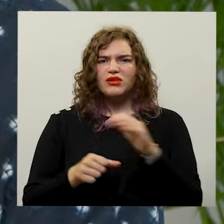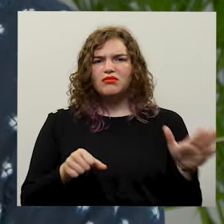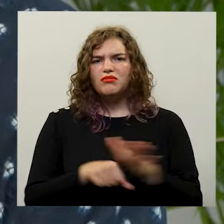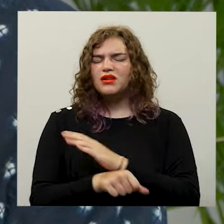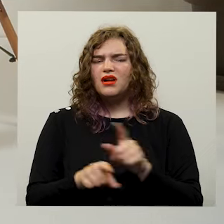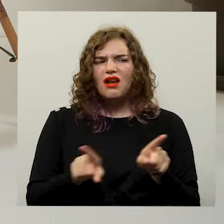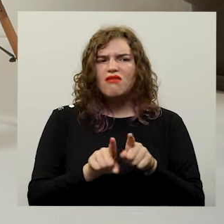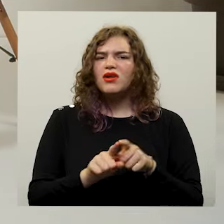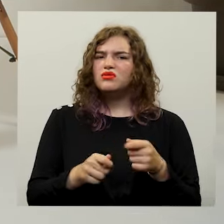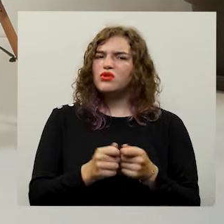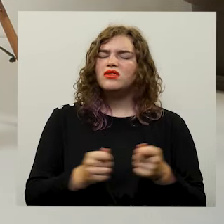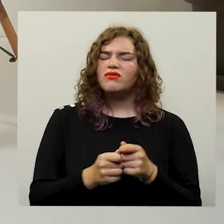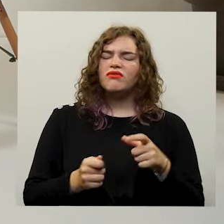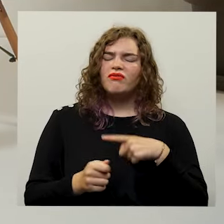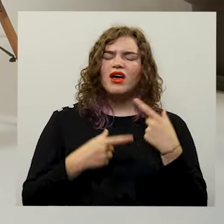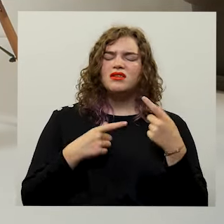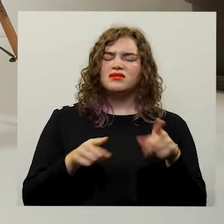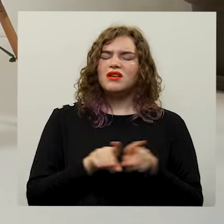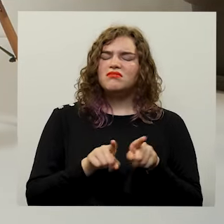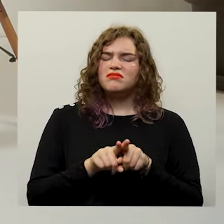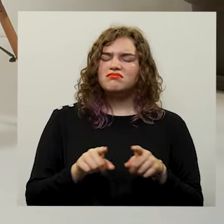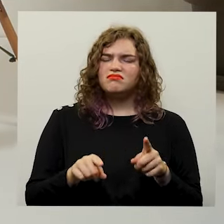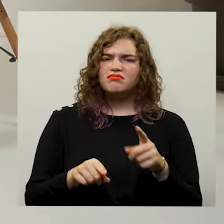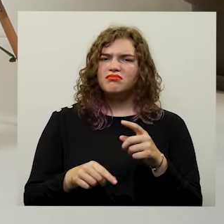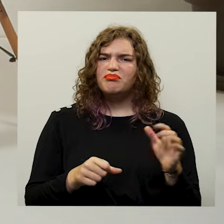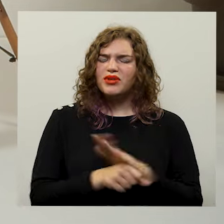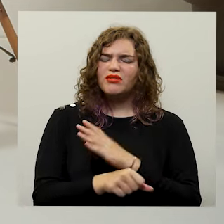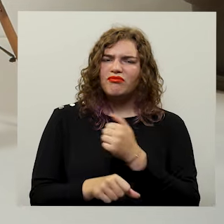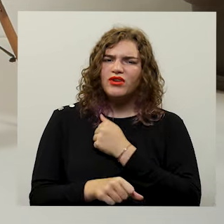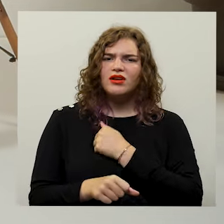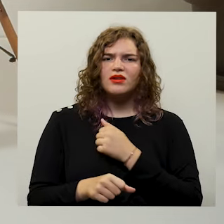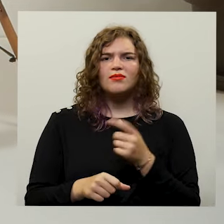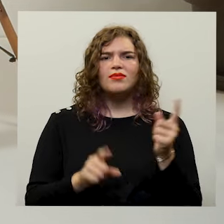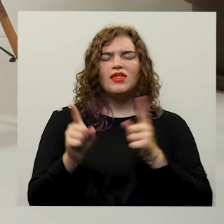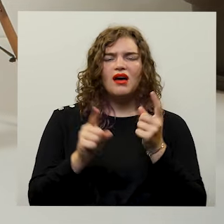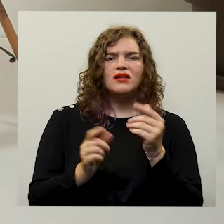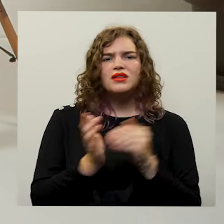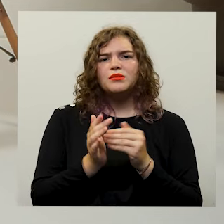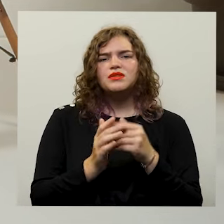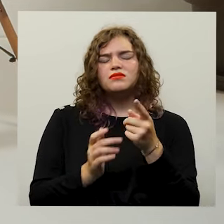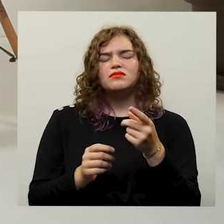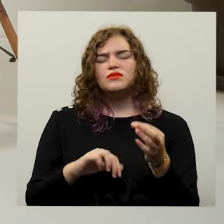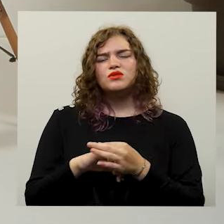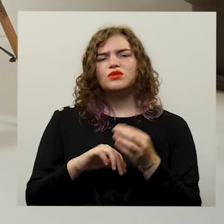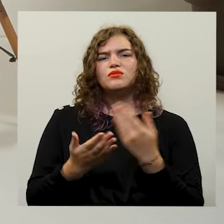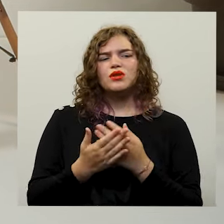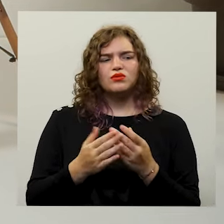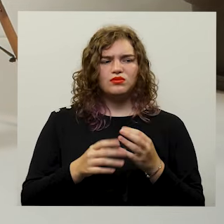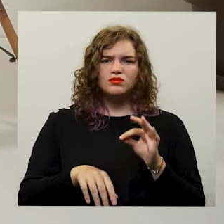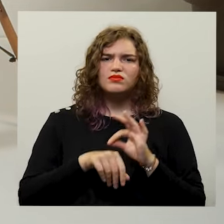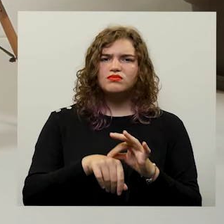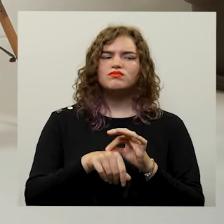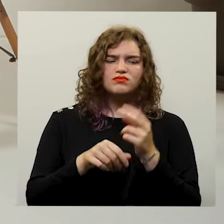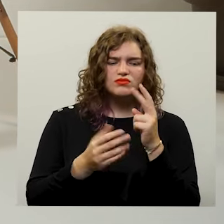și eu toată viața. Diana, dacă ar fi să faci un ghid al soției, ce ai scrie acolo? Care